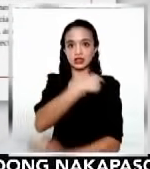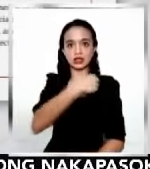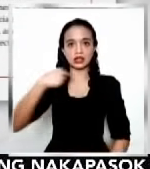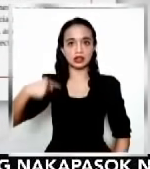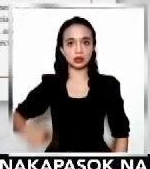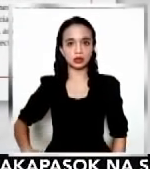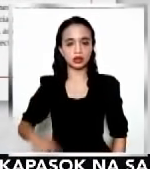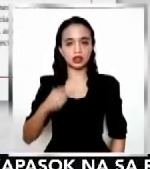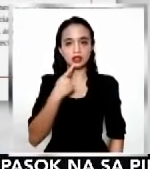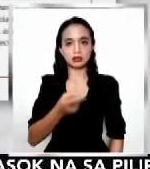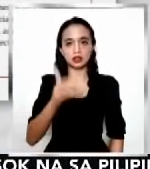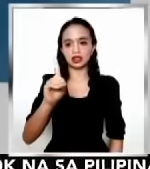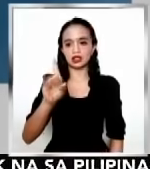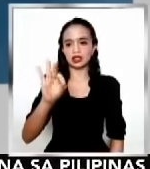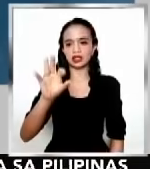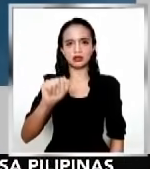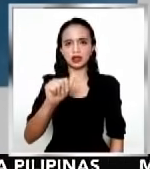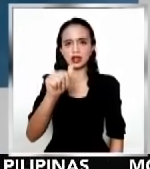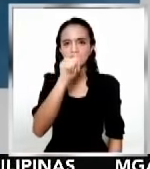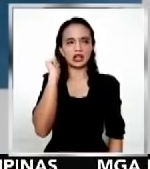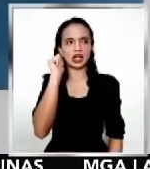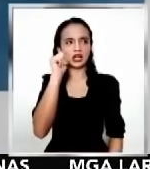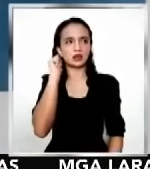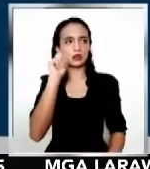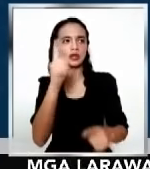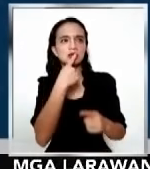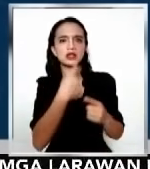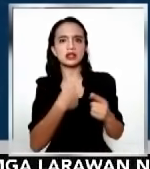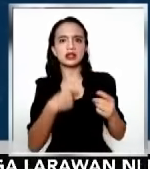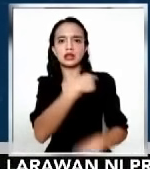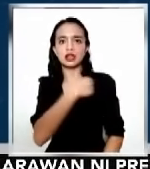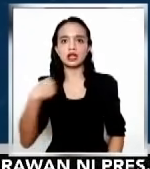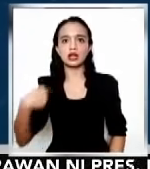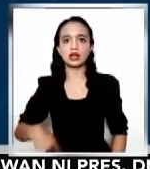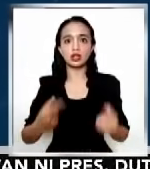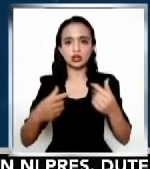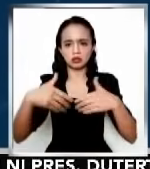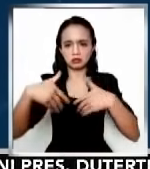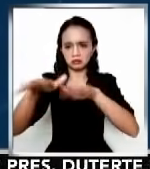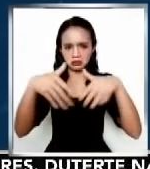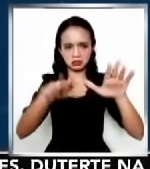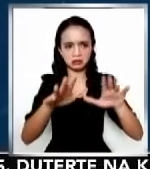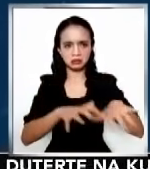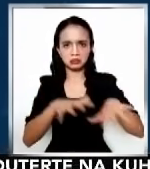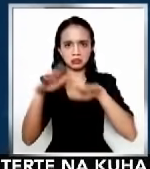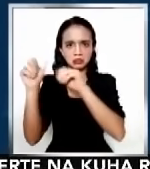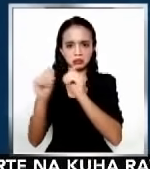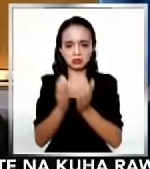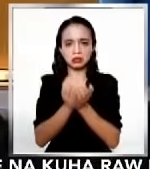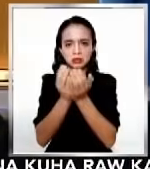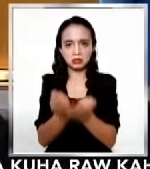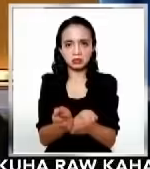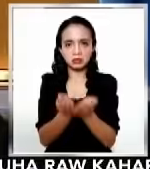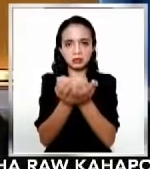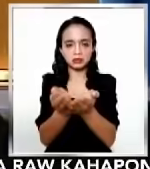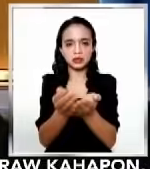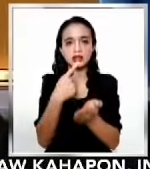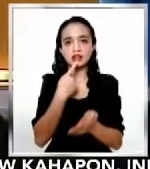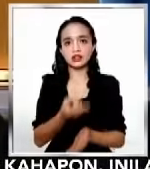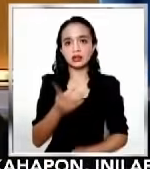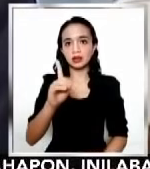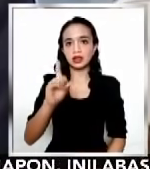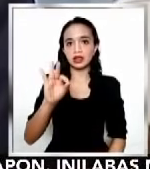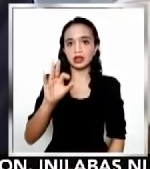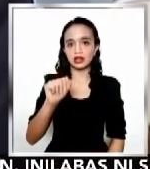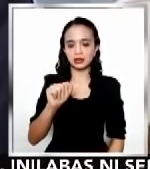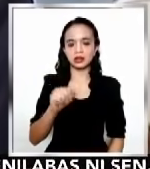pahayag ng China sa pagpapaalis sa mga Chinese vessels sa Julian Felipe Reef ni Defense Secretary Delfin Lorenzana, buling giniit ng